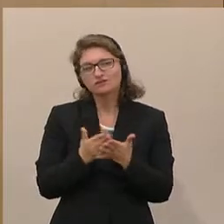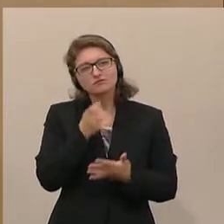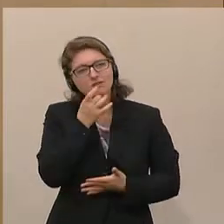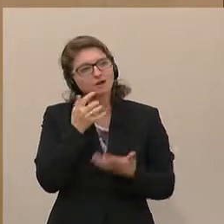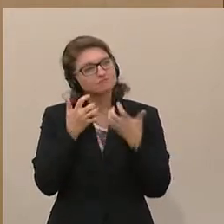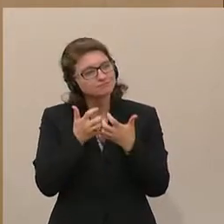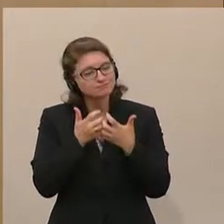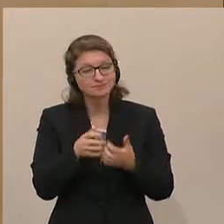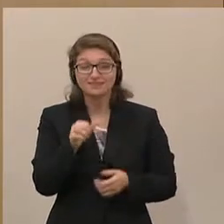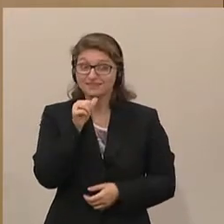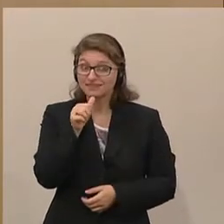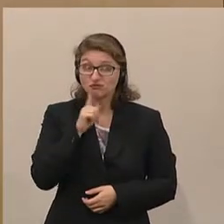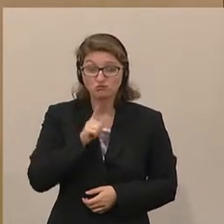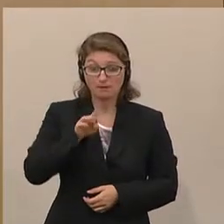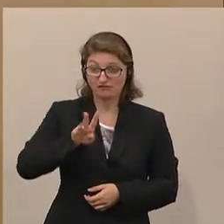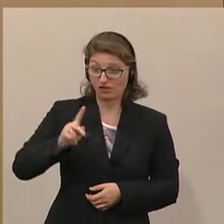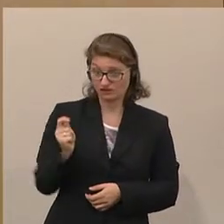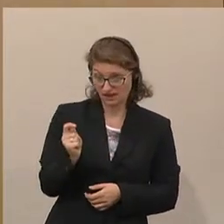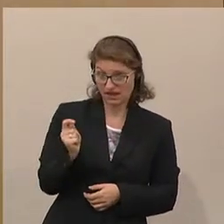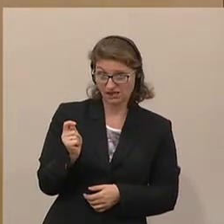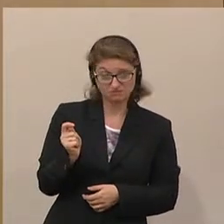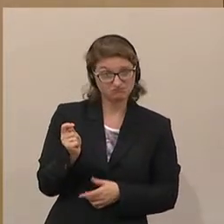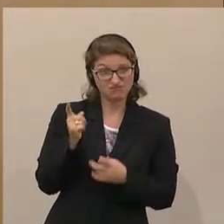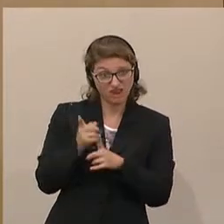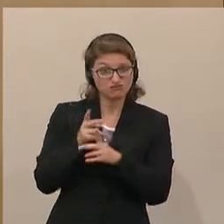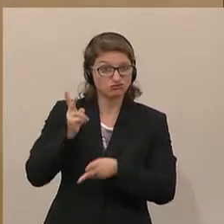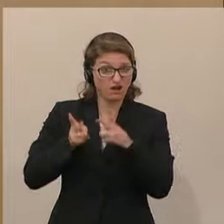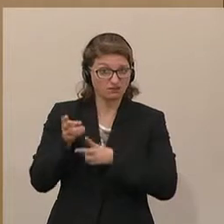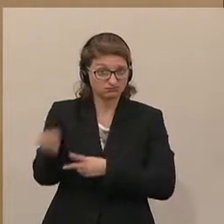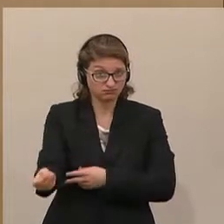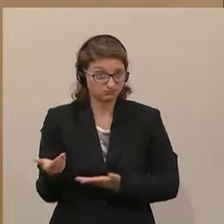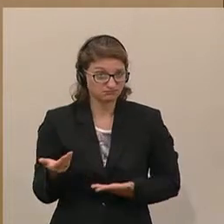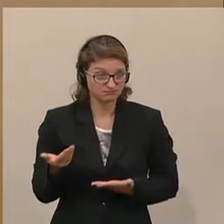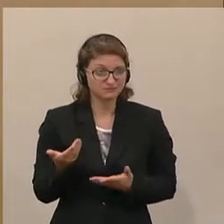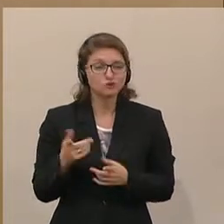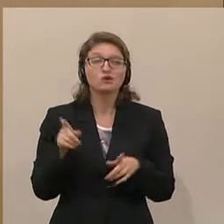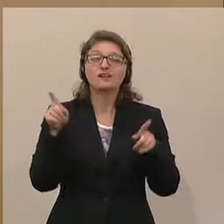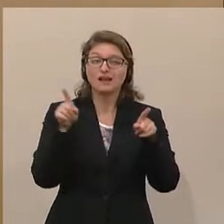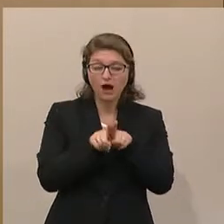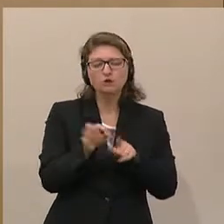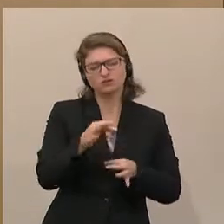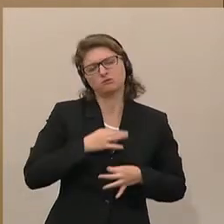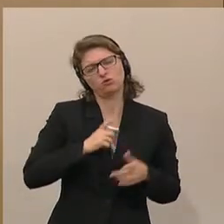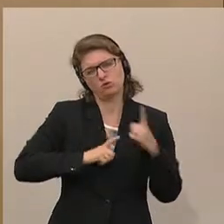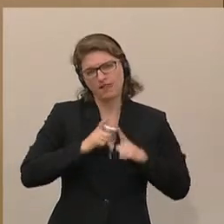das BVD nachhaltig beschädigt, sondern, und das tut mir besonders leid,